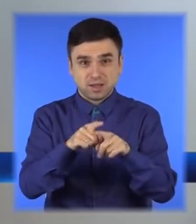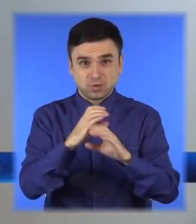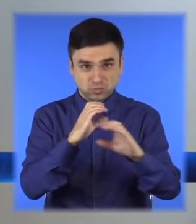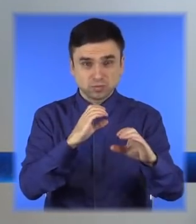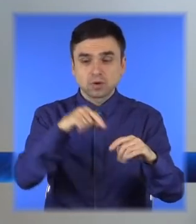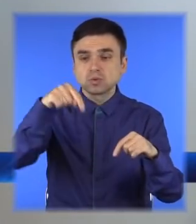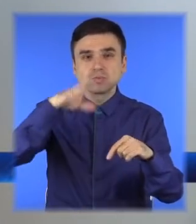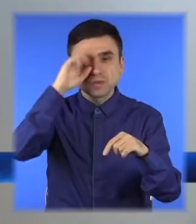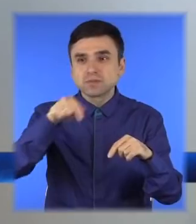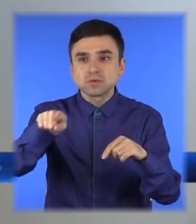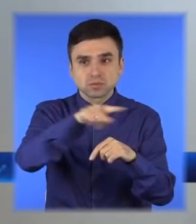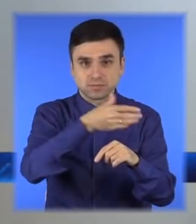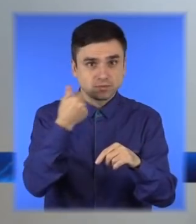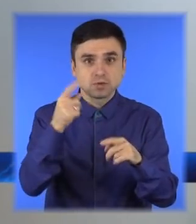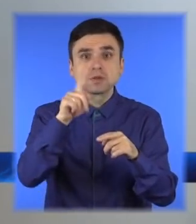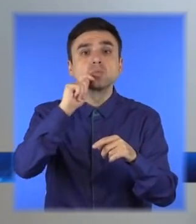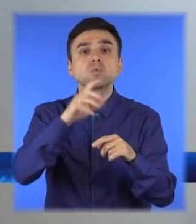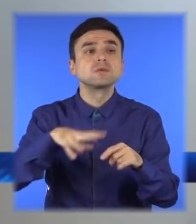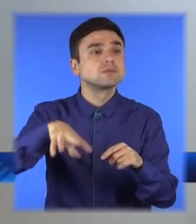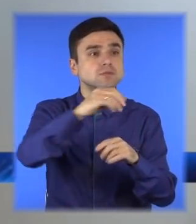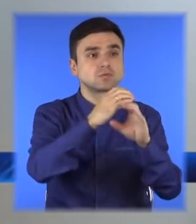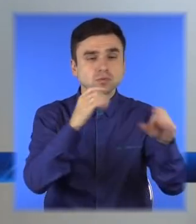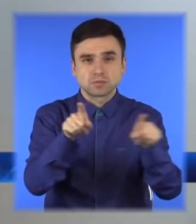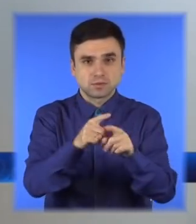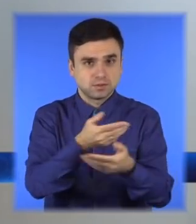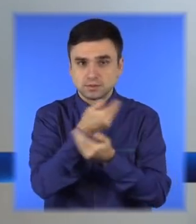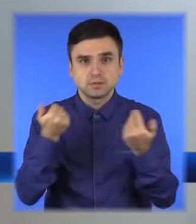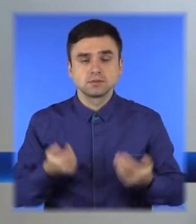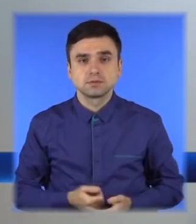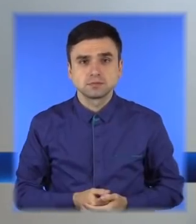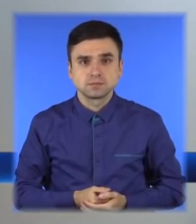Україні такого діаметру труб, які сьогодні вложені, їх нет. Ну це, ну,